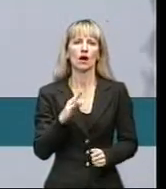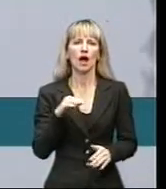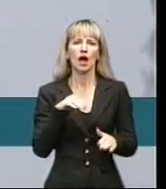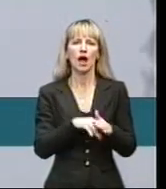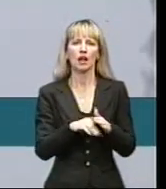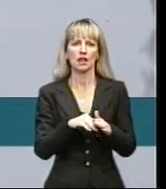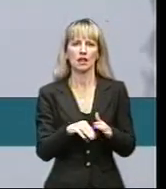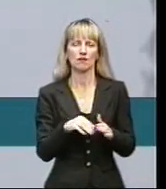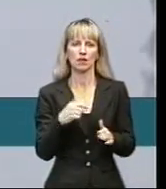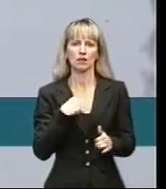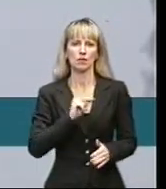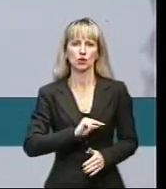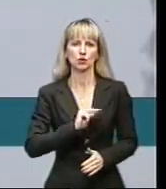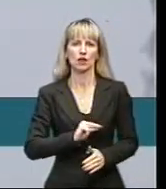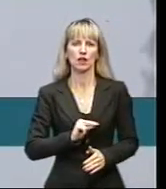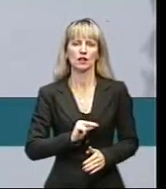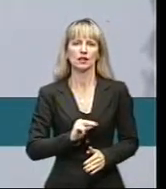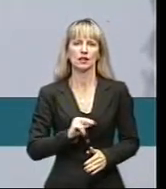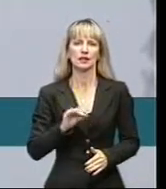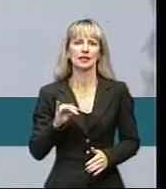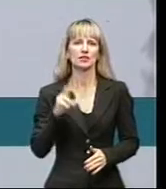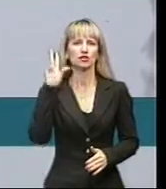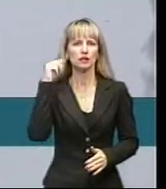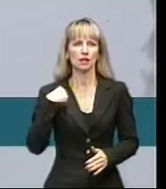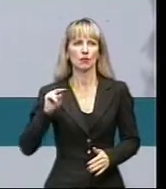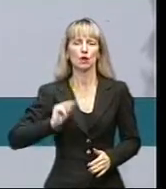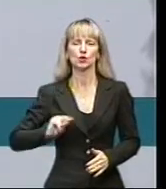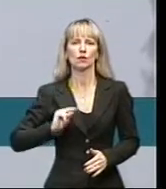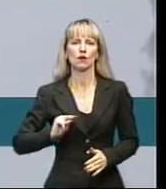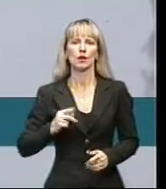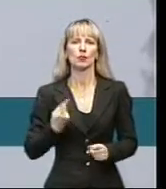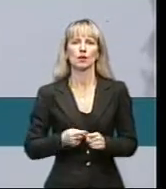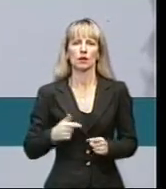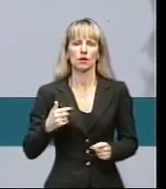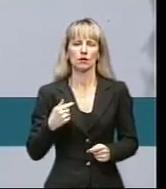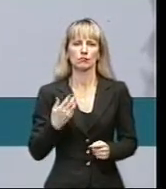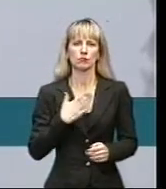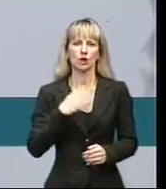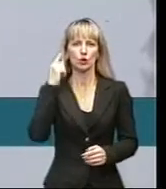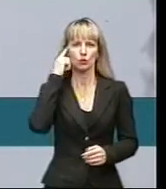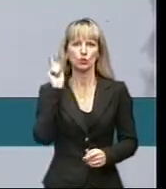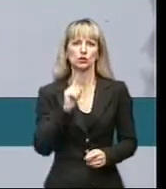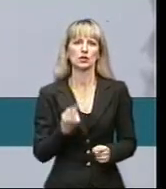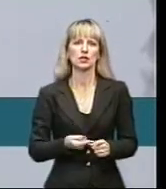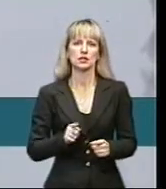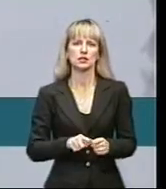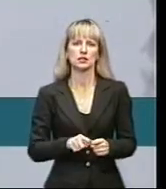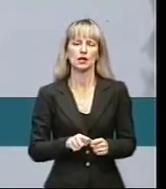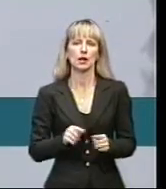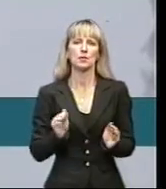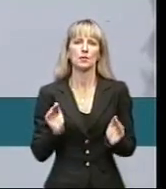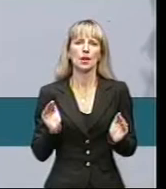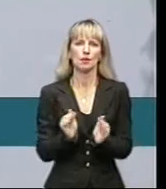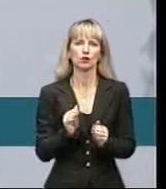і саме із цифрами працювала, то моя думка, що це применшена